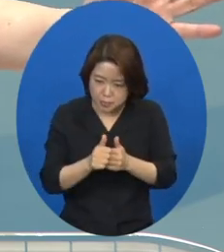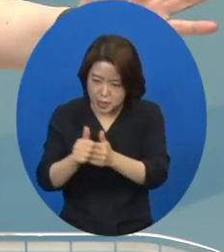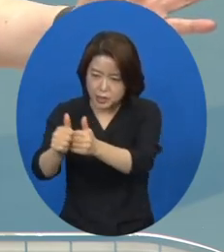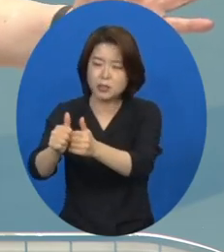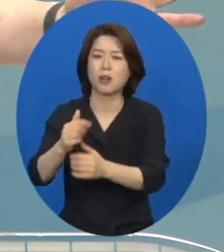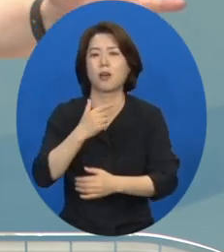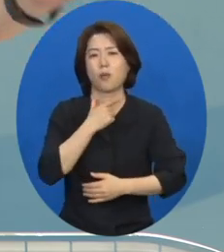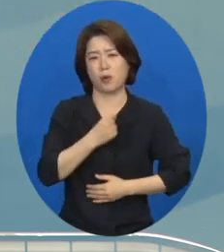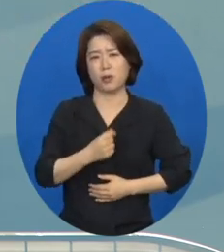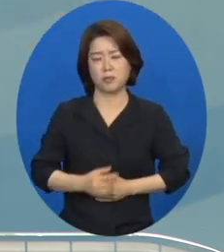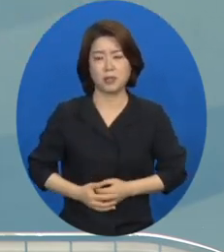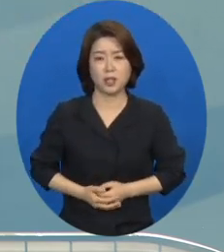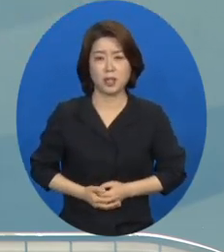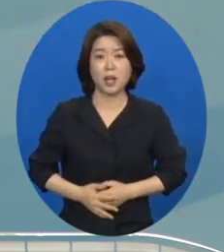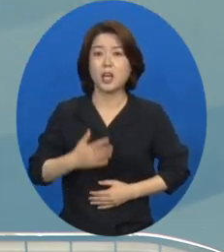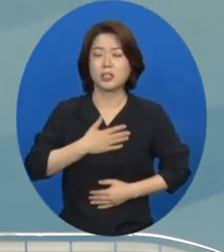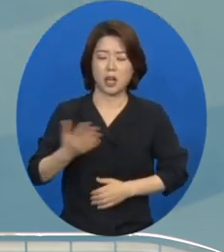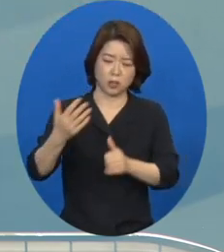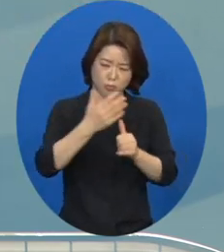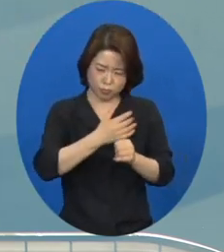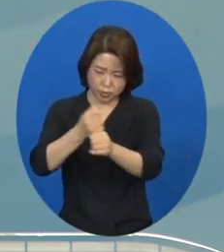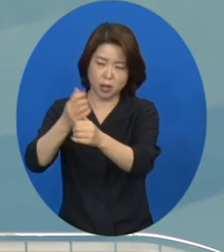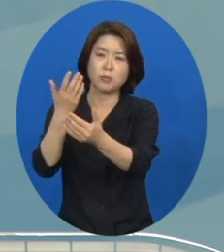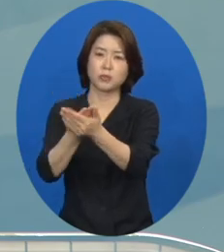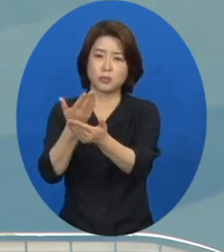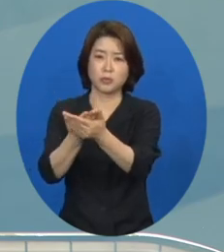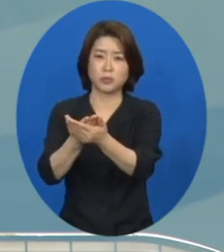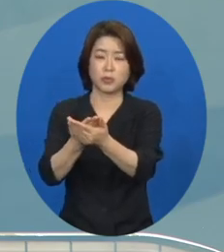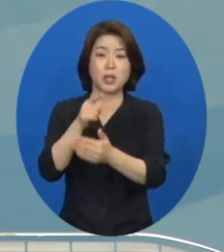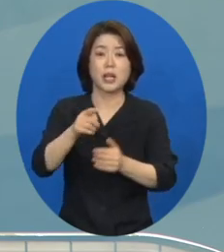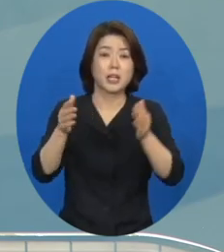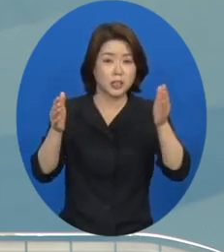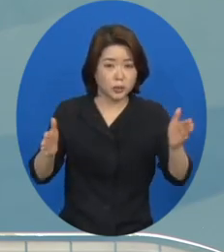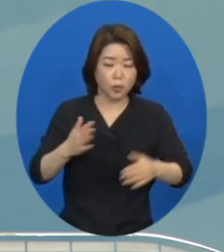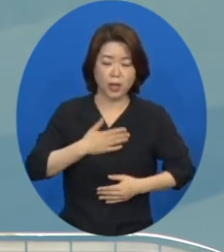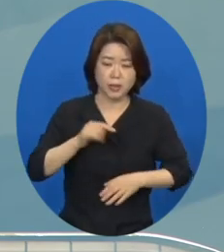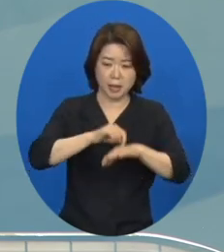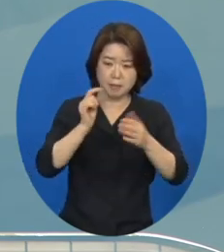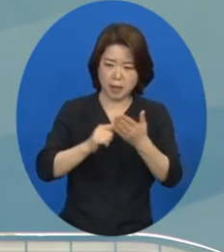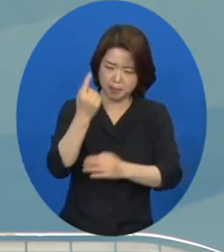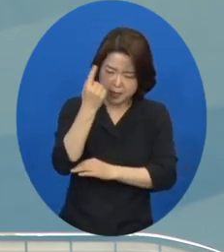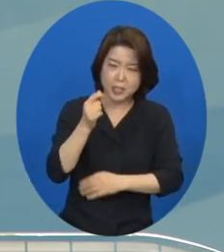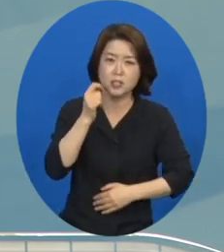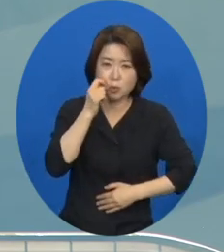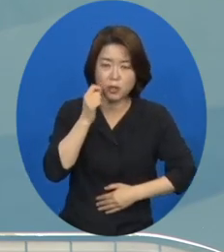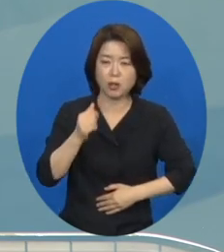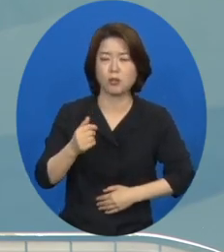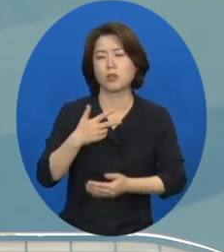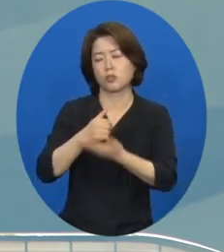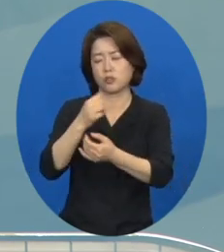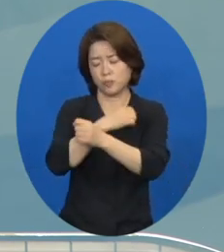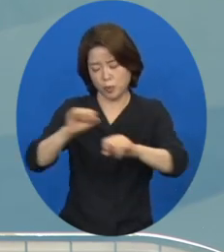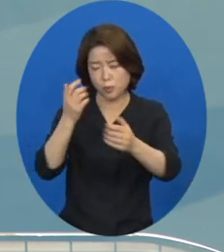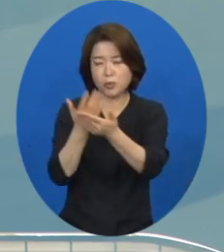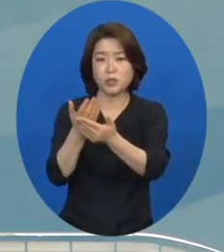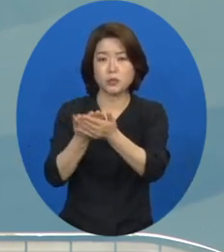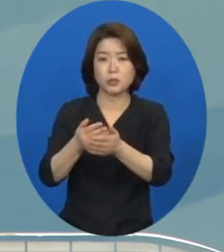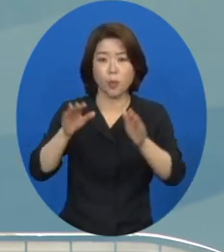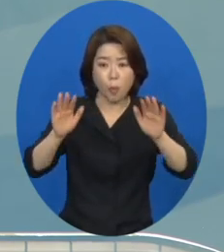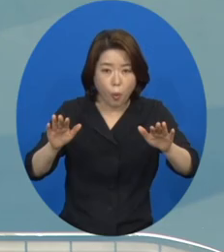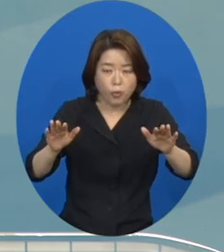받기를 원합니다. 저를 붙잡아 주십시오. 그동안에 제 마음 지키지 못한 거 주님 용서해 주시고 이